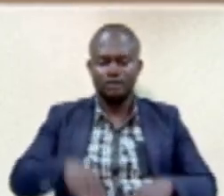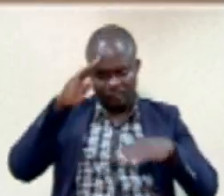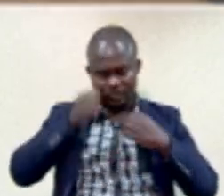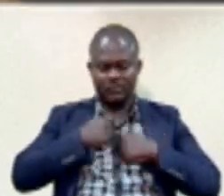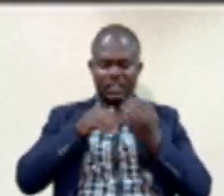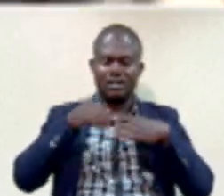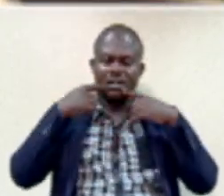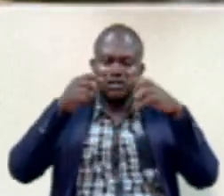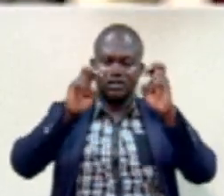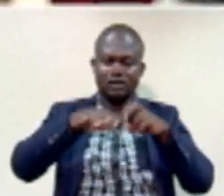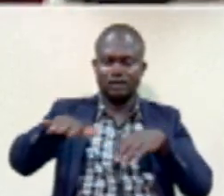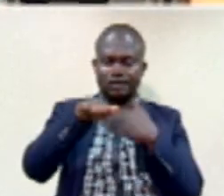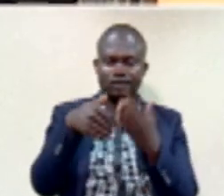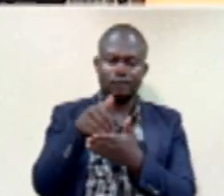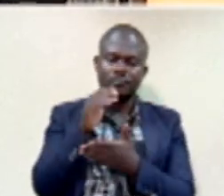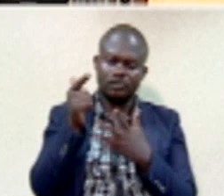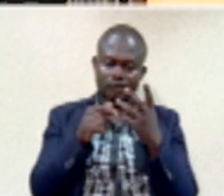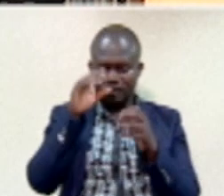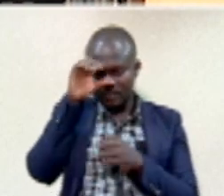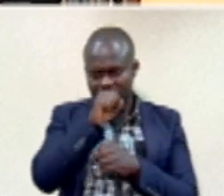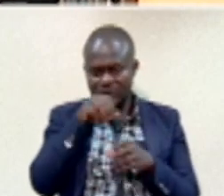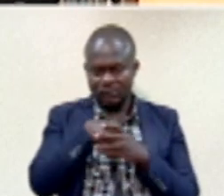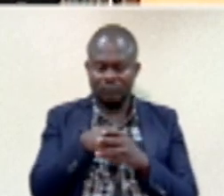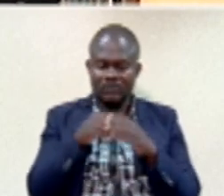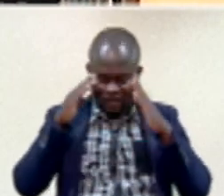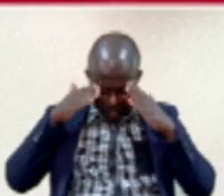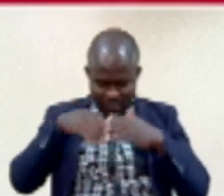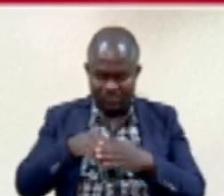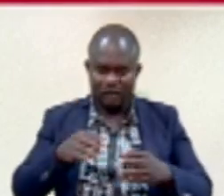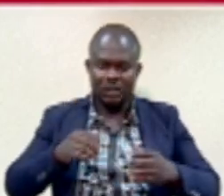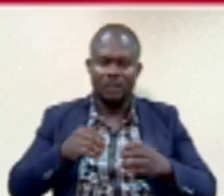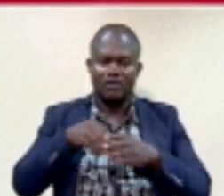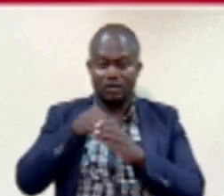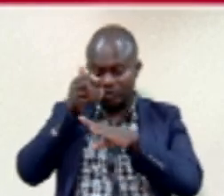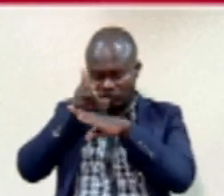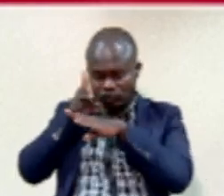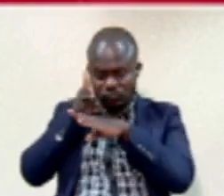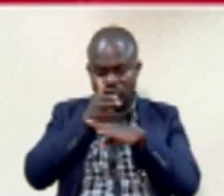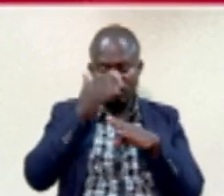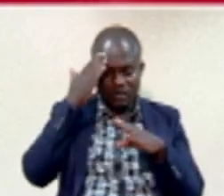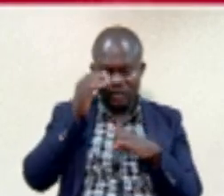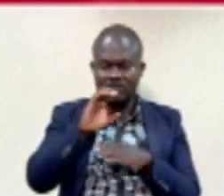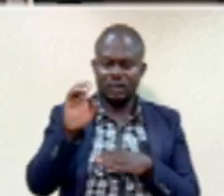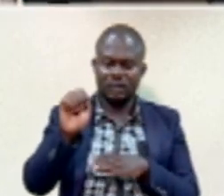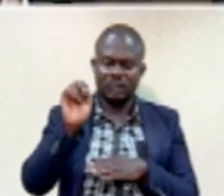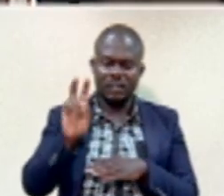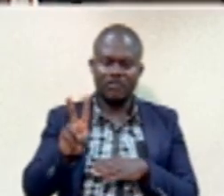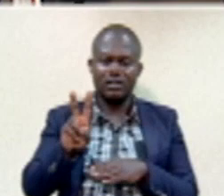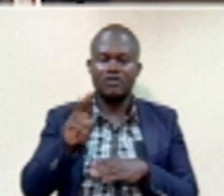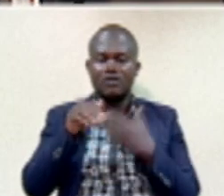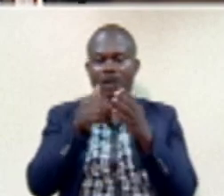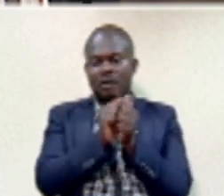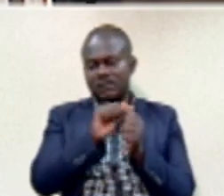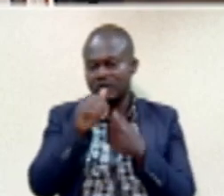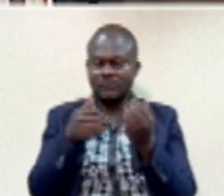Rwanda ivuga ko sitasiyo zimwe hari ibyo zibura mu gukaza ubwirinzi harimo kamera z'umutekano zizwi nka CCTVs cameras